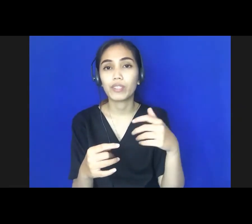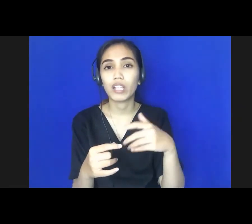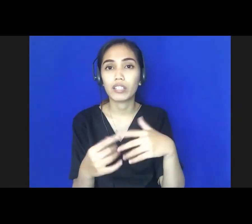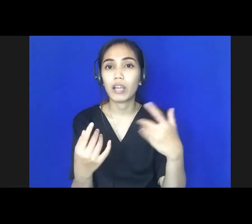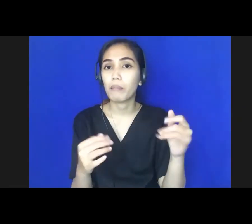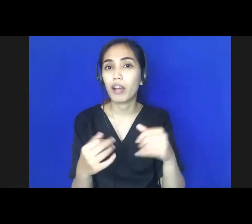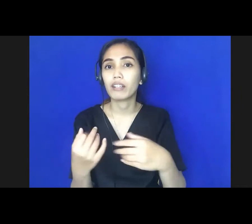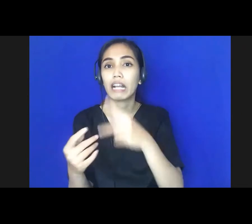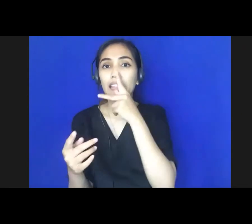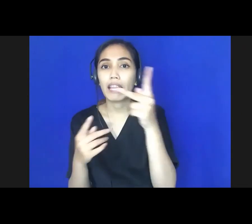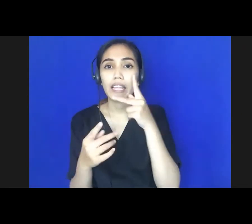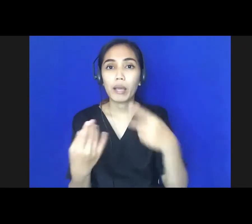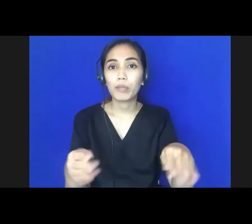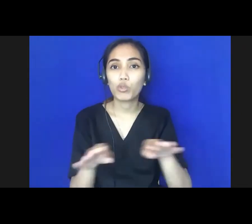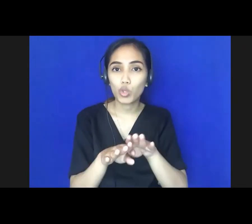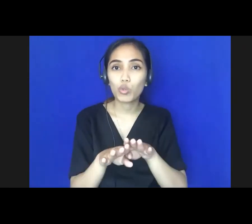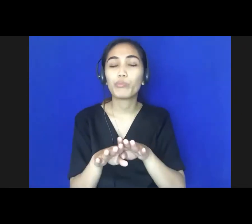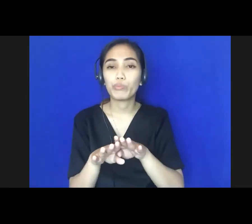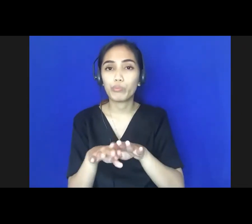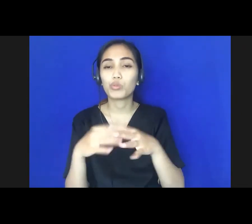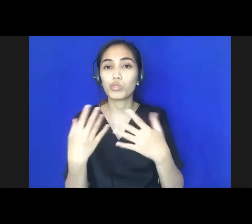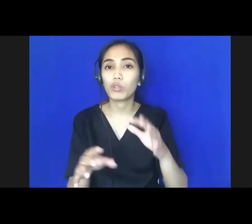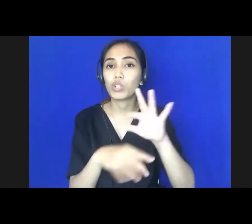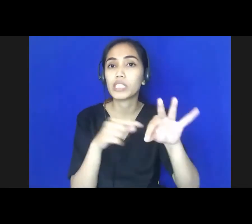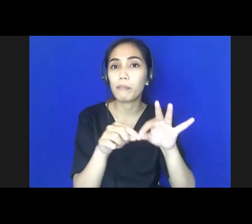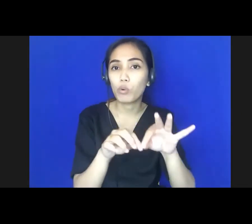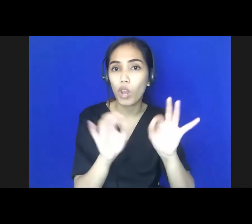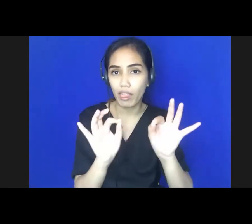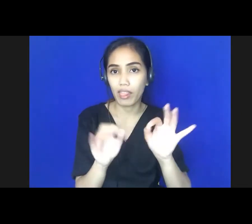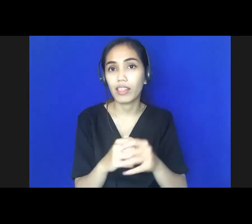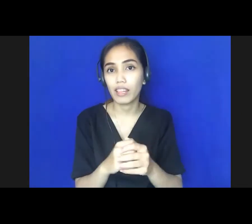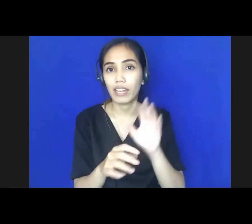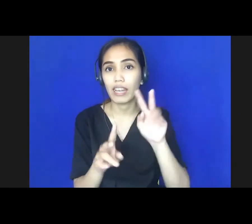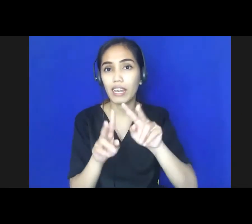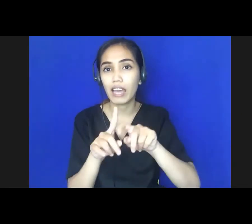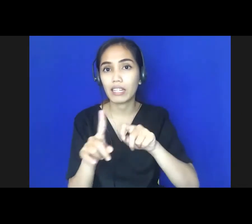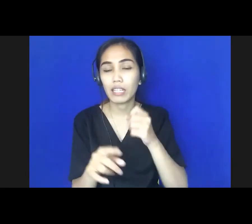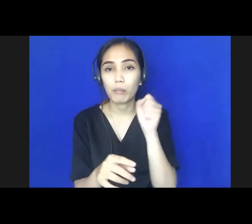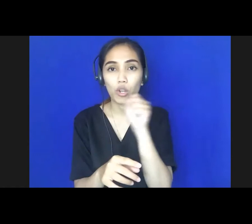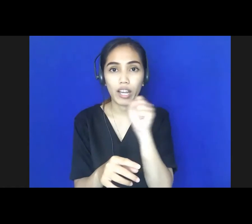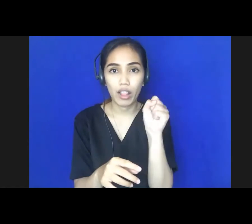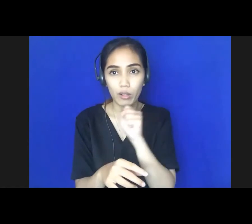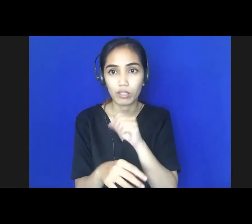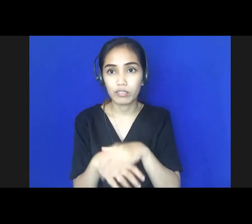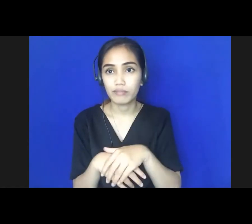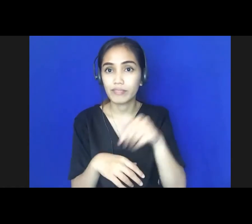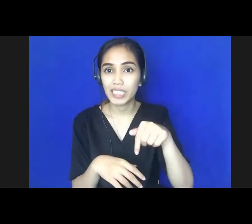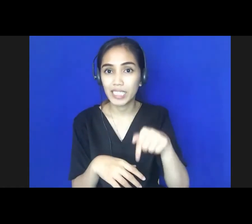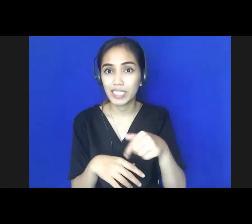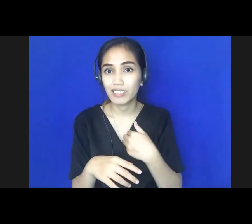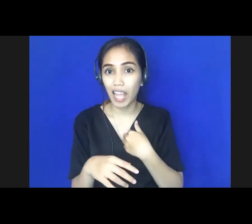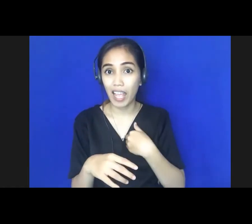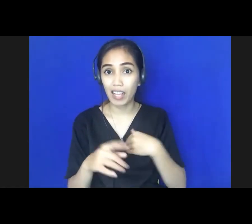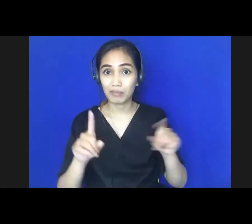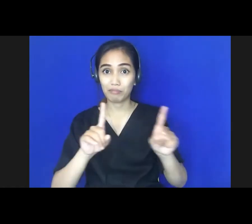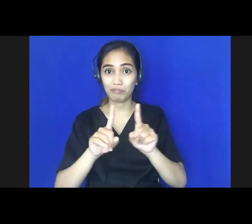masing-masing narasumber, serta simpulan dari moderator. Saat ini saya juga ditemani oleh juru